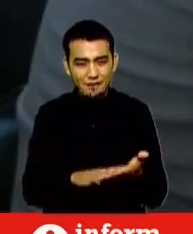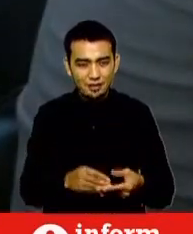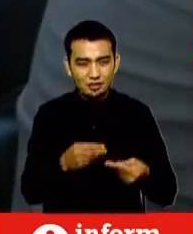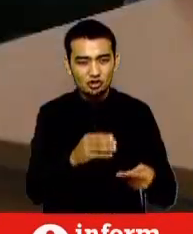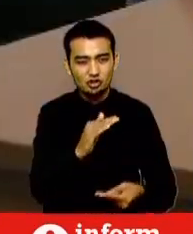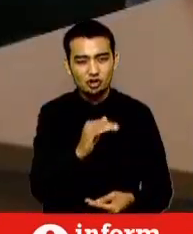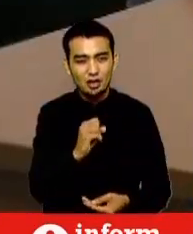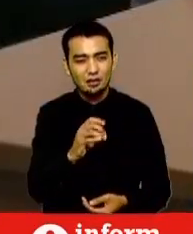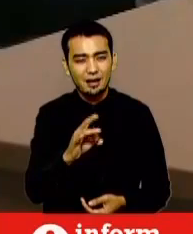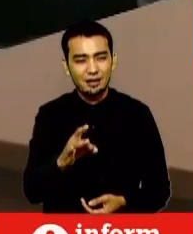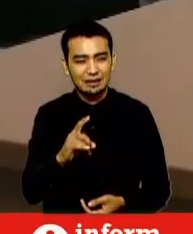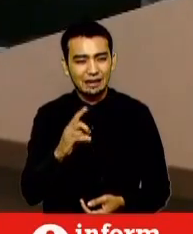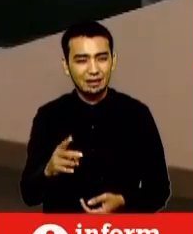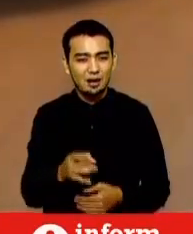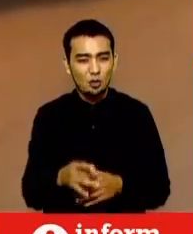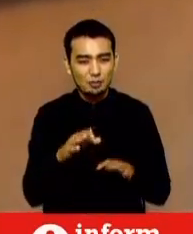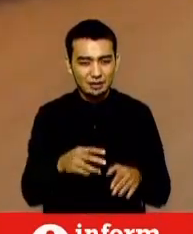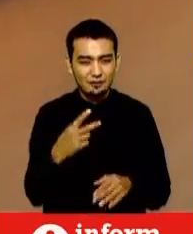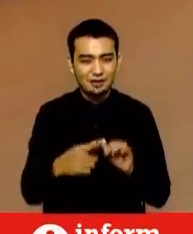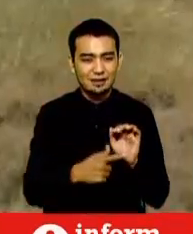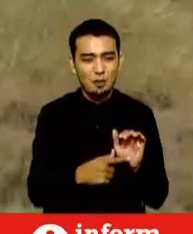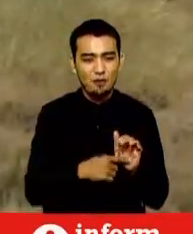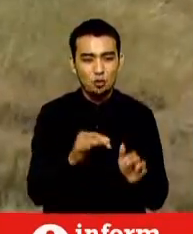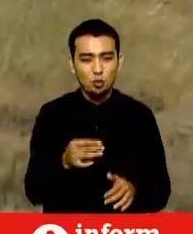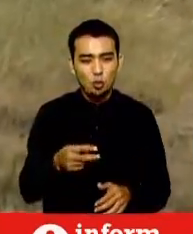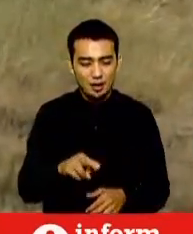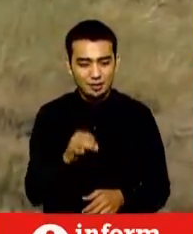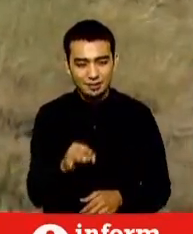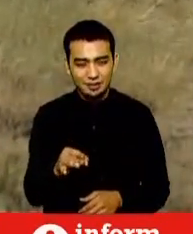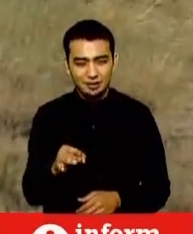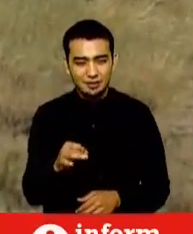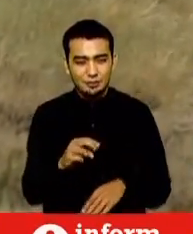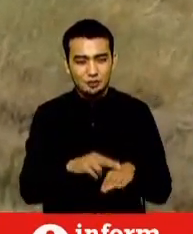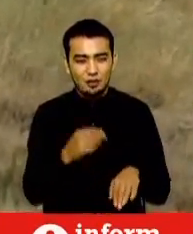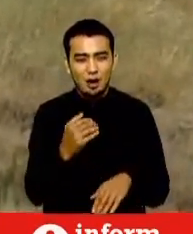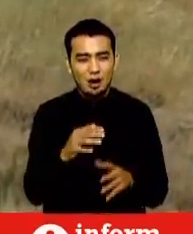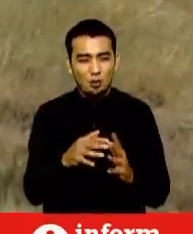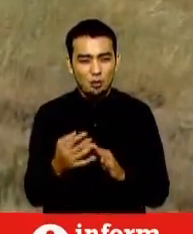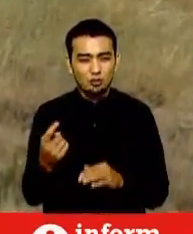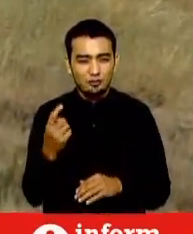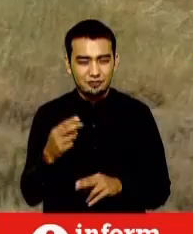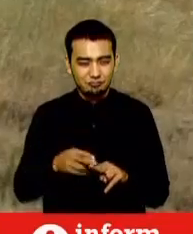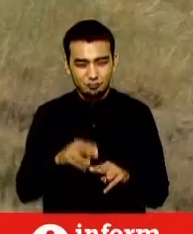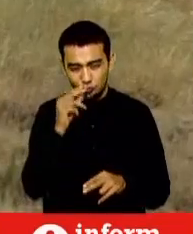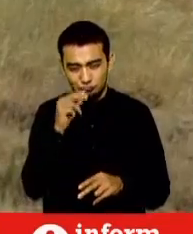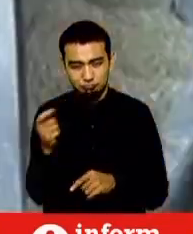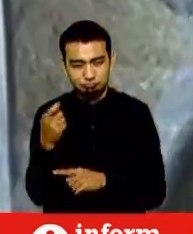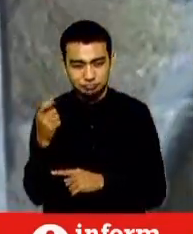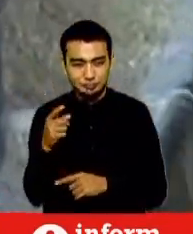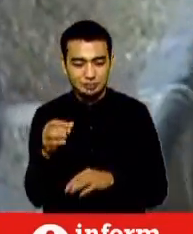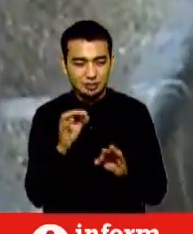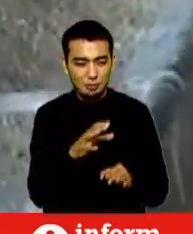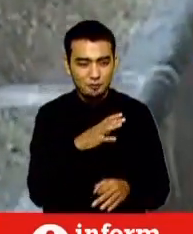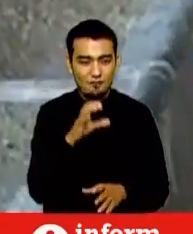полиции поступило 27 июля тогда обратился сотрудник крестьянского хозяйства который рассказал о